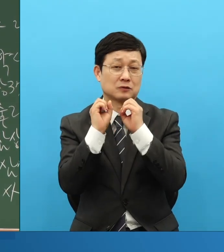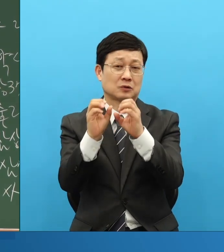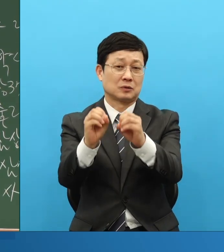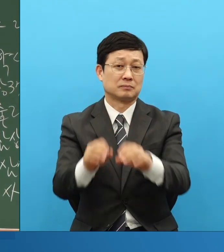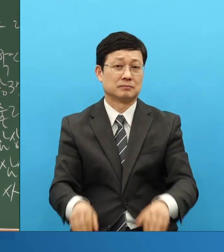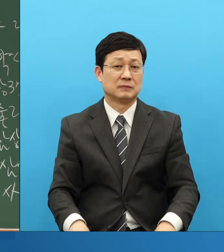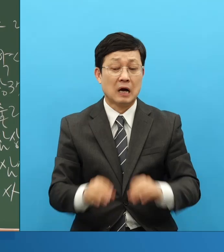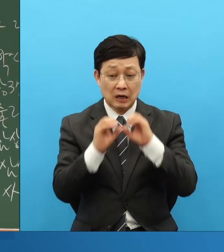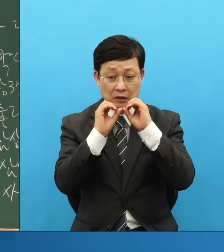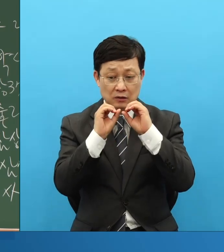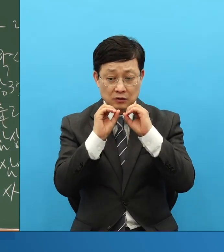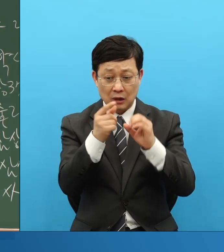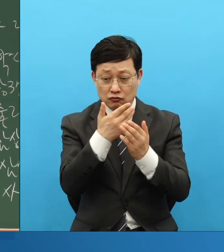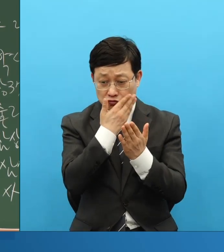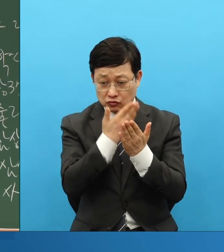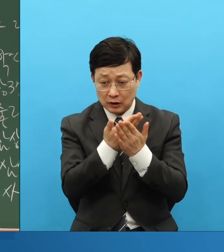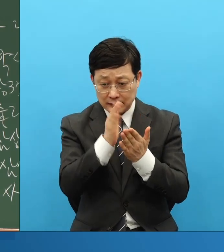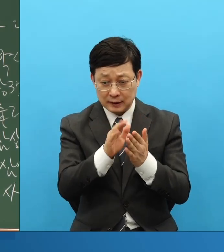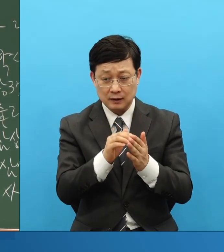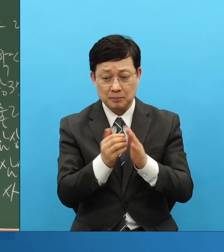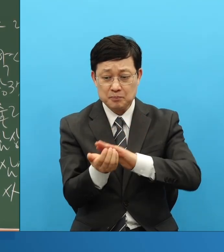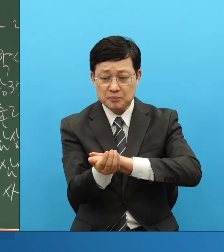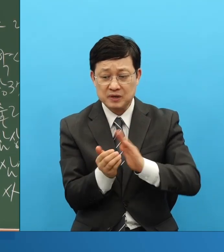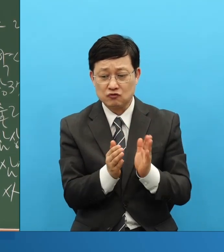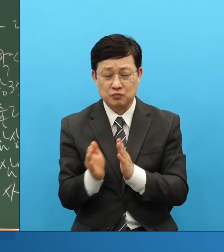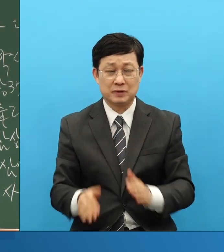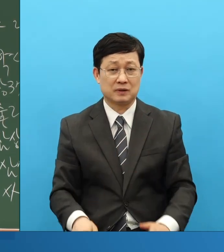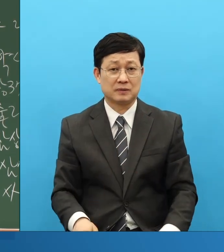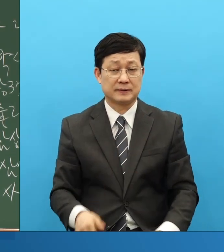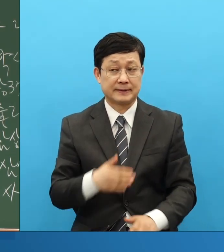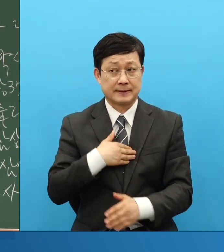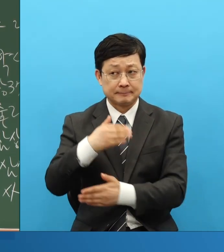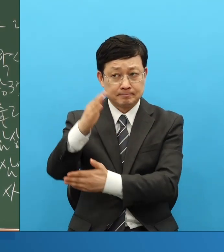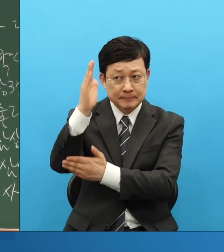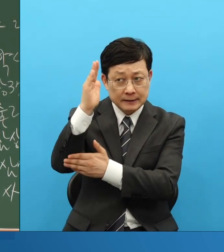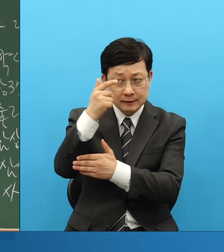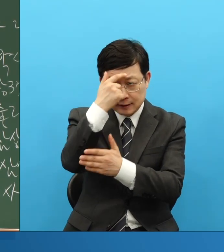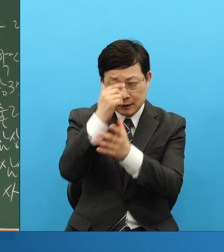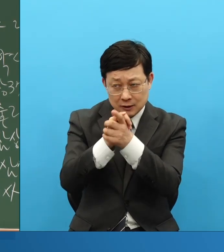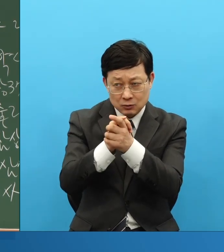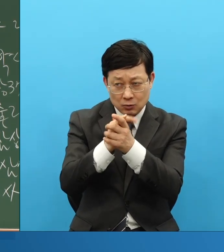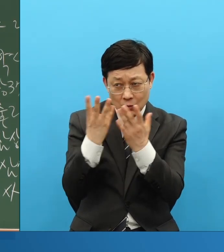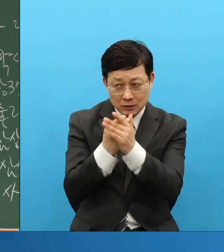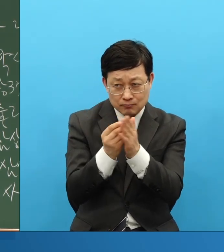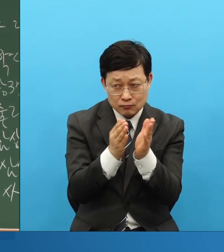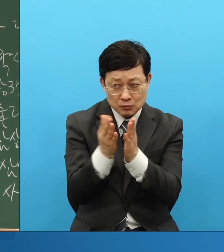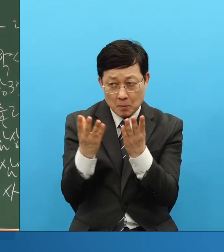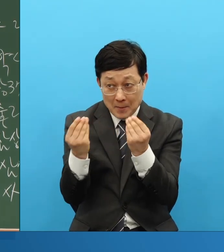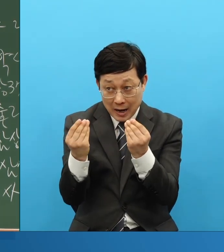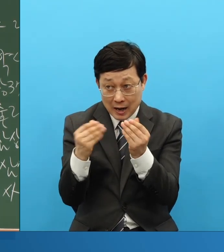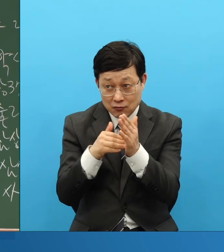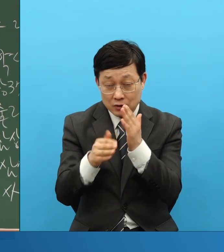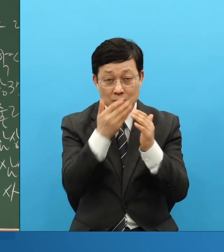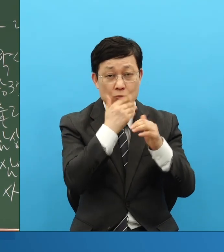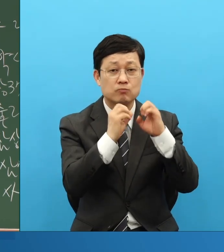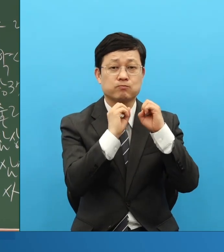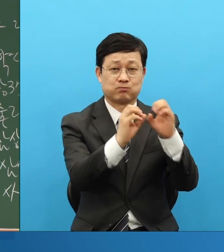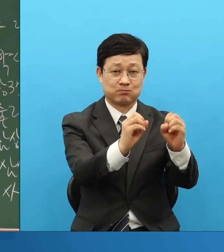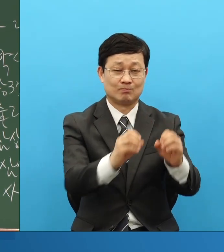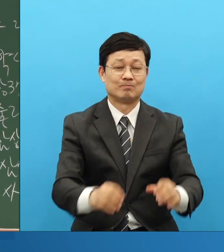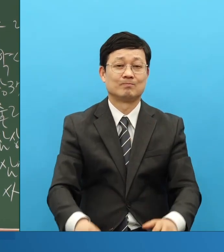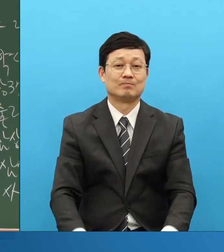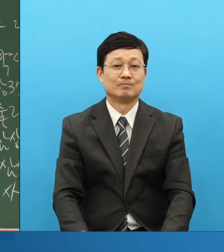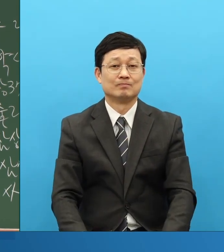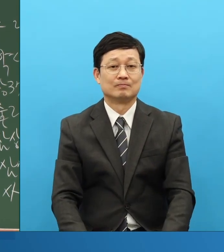얼마나 은혜스러운 건데 내 자신이 메시지와 영적인 걸 다 준비하는 겁니다. Evangelism is such a blessed thing. You yourself are prepared with a